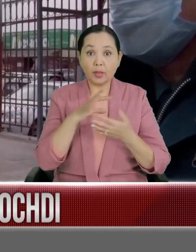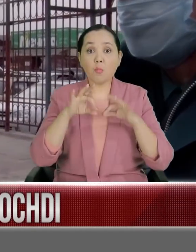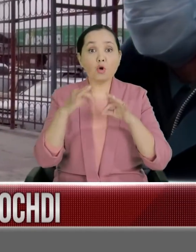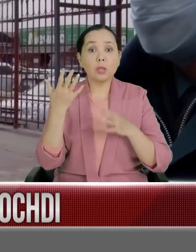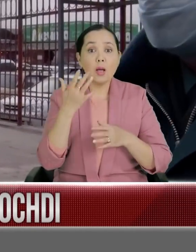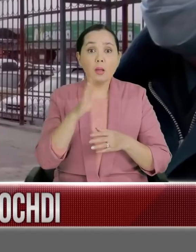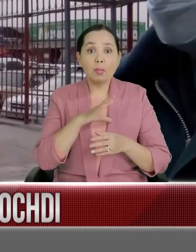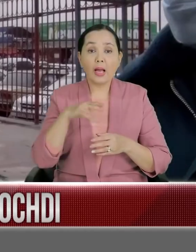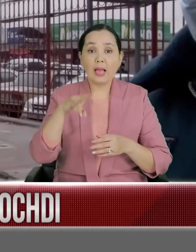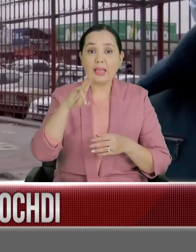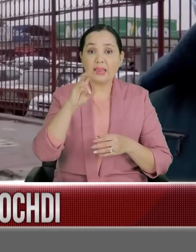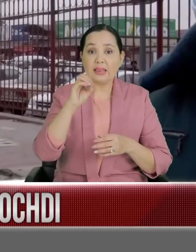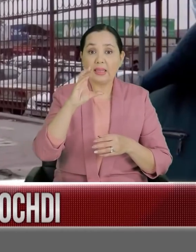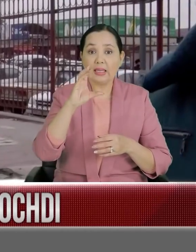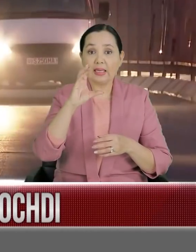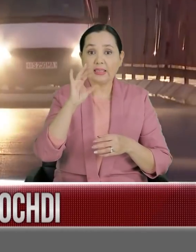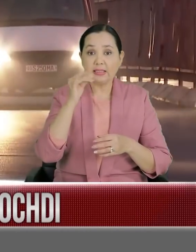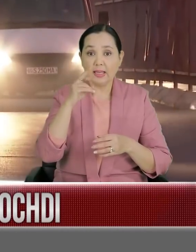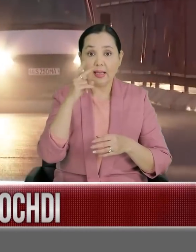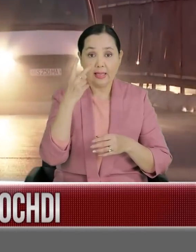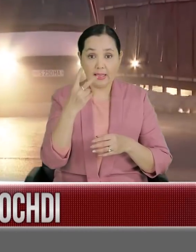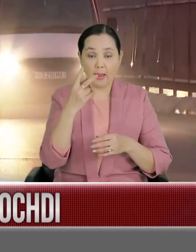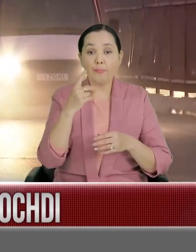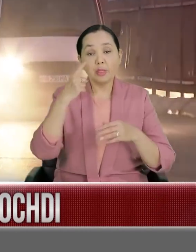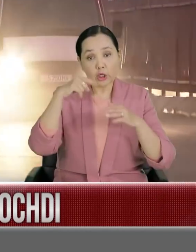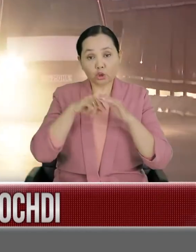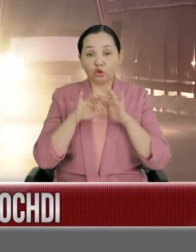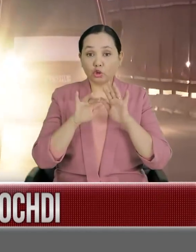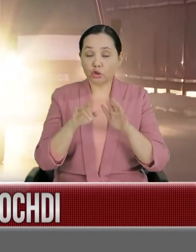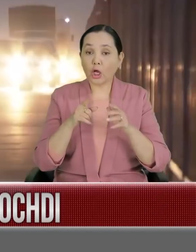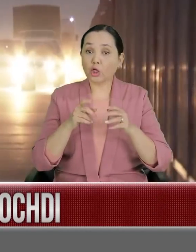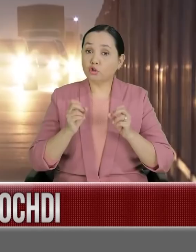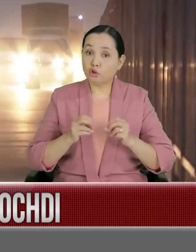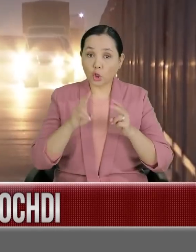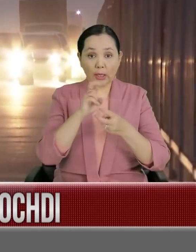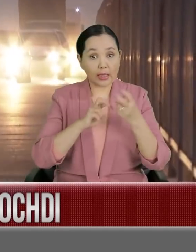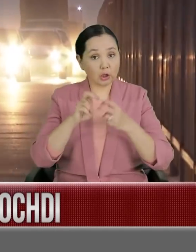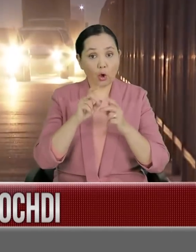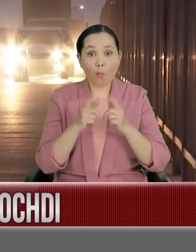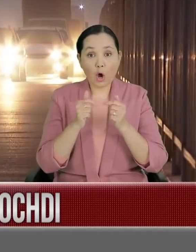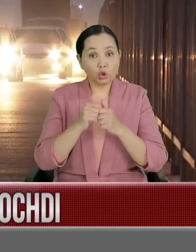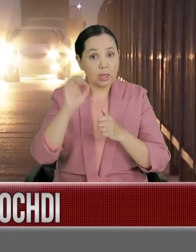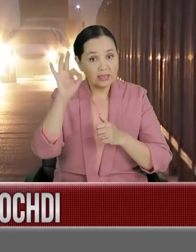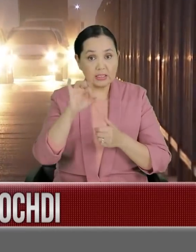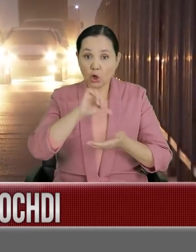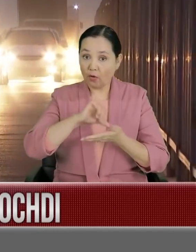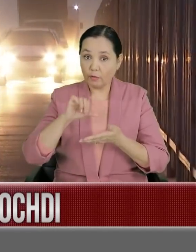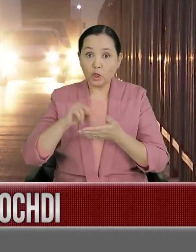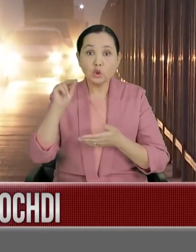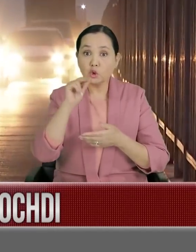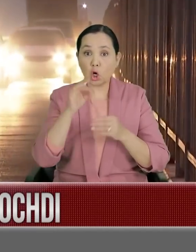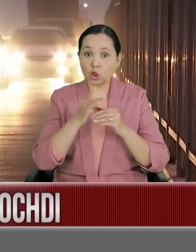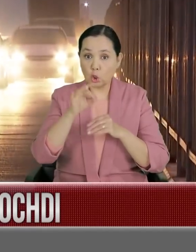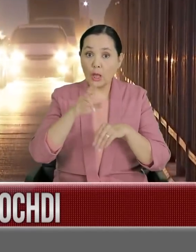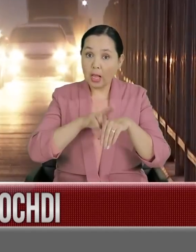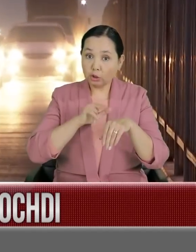qanaqa mashinangiz? Nexia 2 yo'q. Toshkent shahar ichki ishlar bosh boshqarmasi, jinoyat qidiruv boshqarmasi tezkor vakillari va Chilonzor tuman